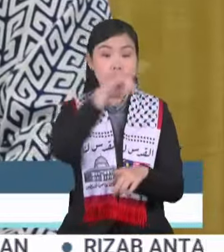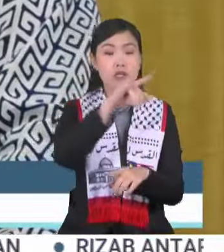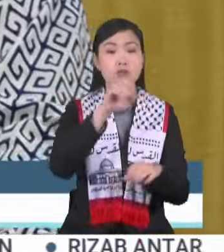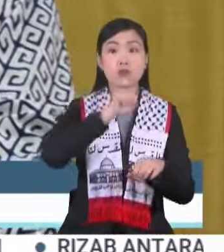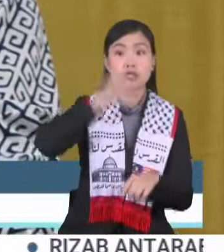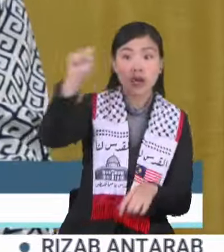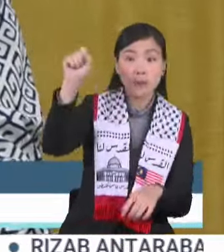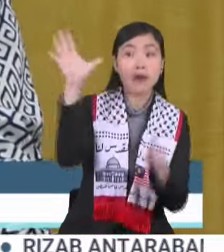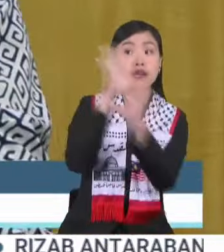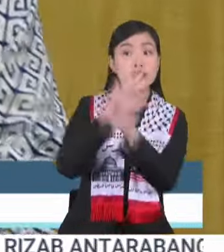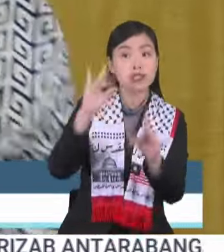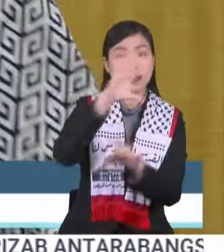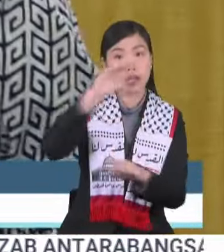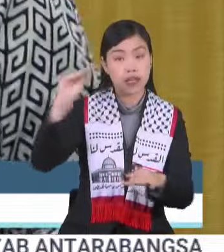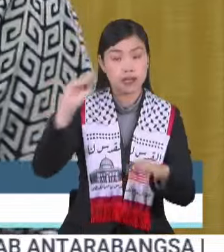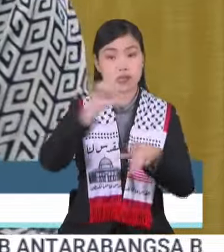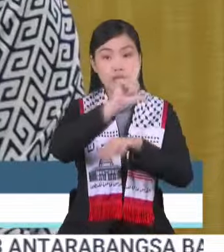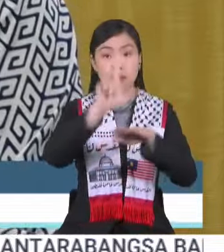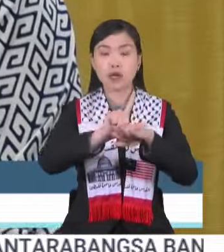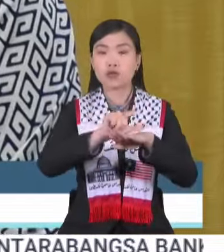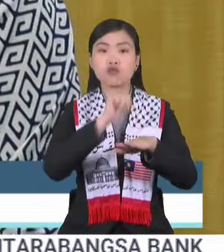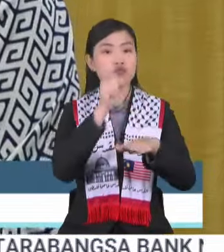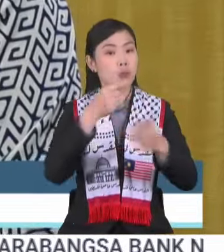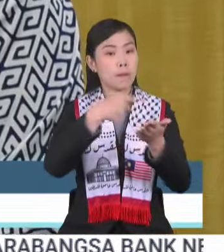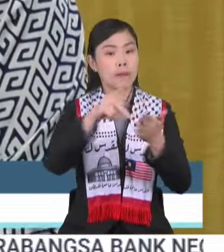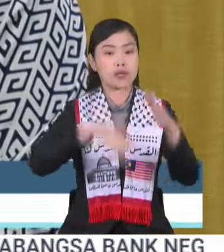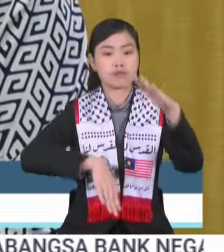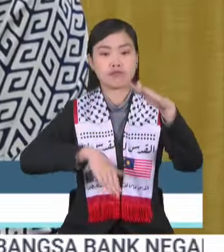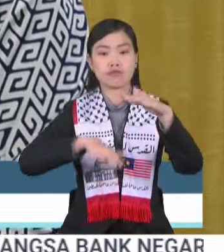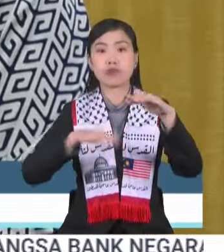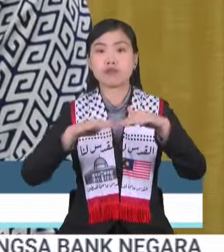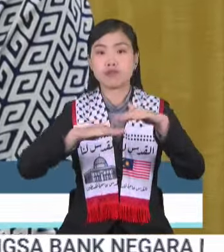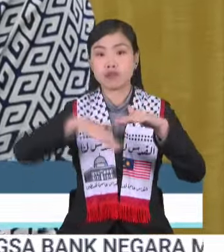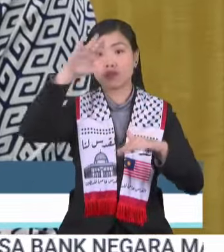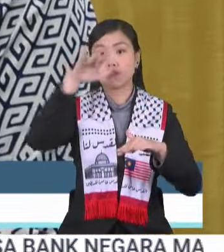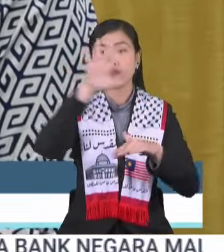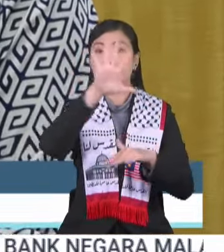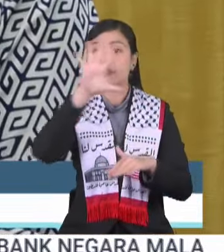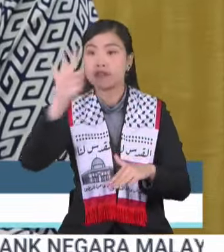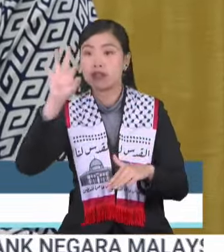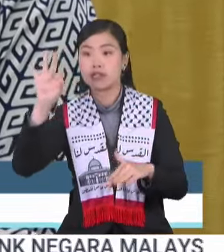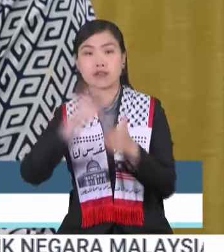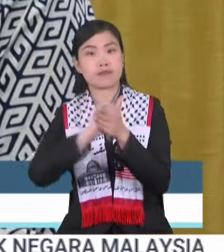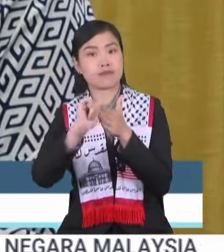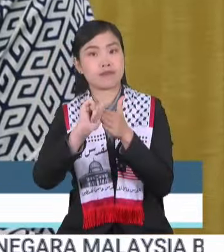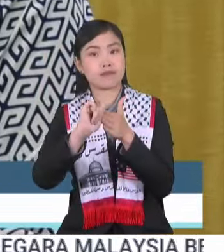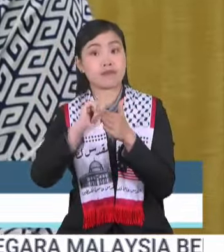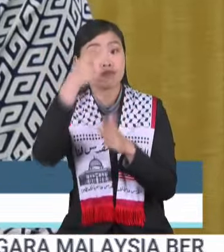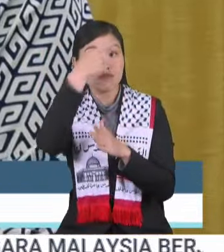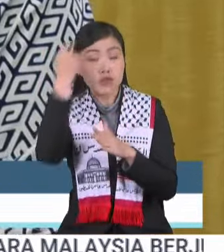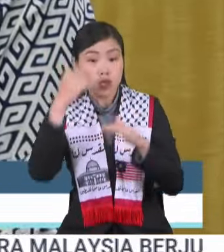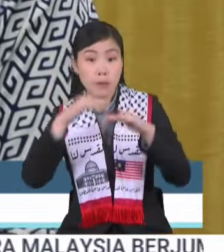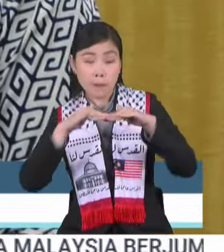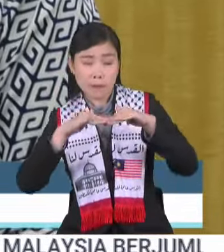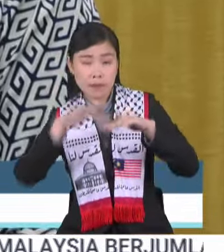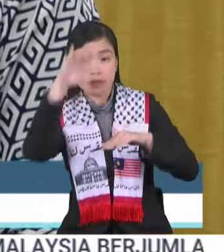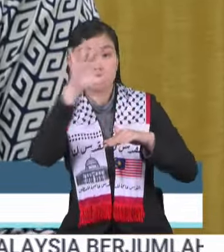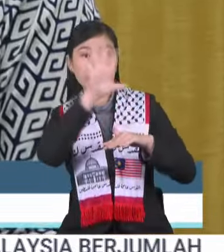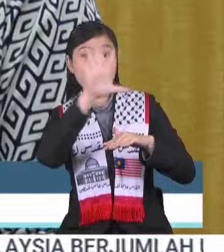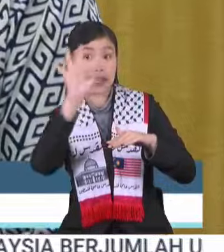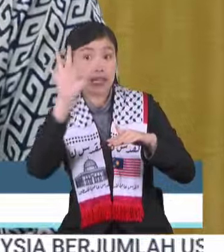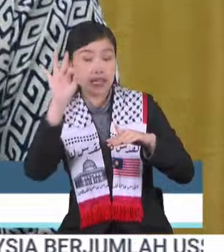tidak akan membayar melebihi rm599 untuk harga tiket asas kerana sebarang kos melebihi harga maksimum